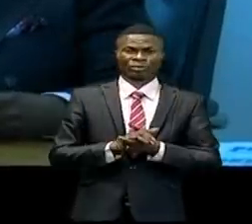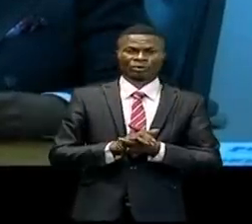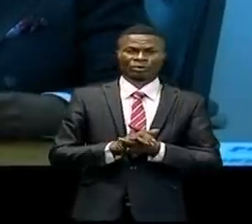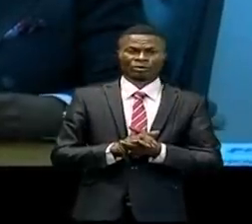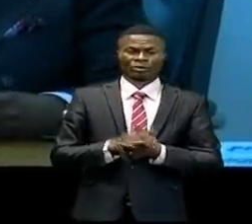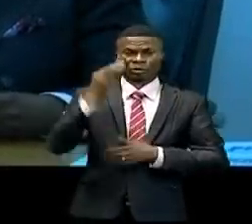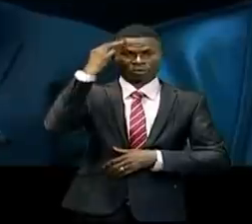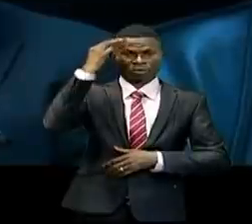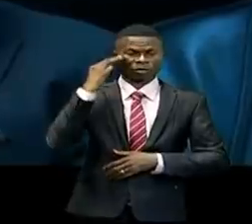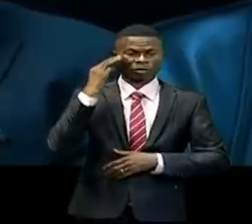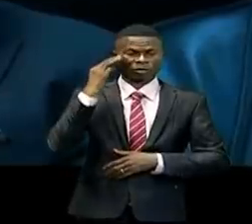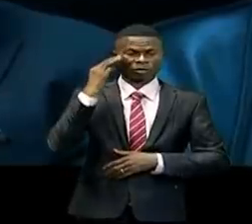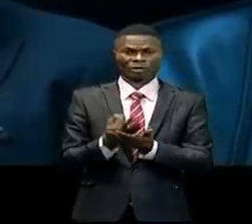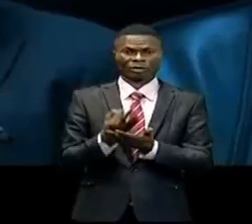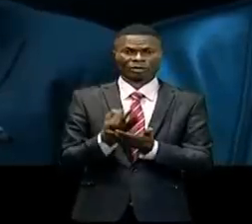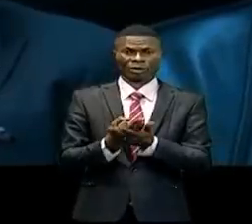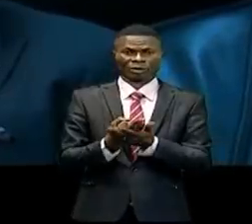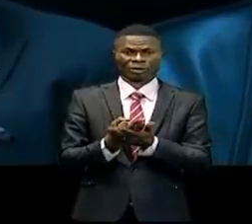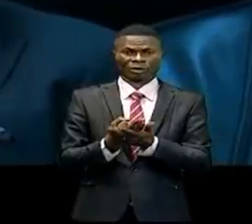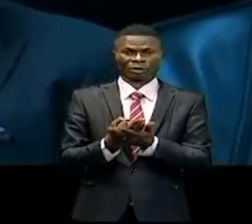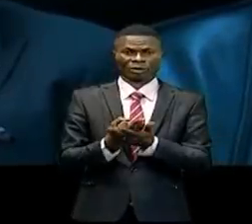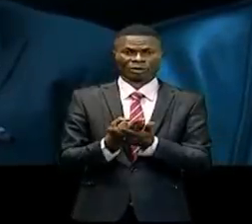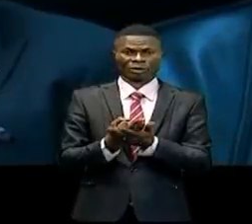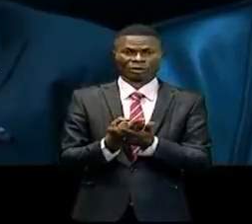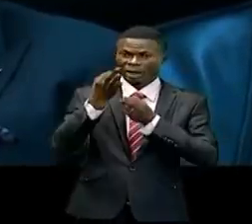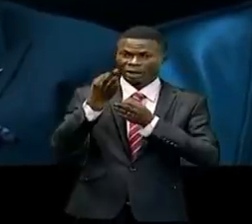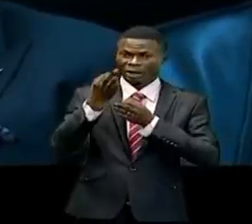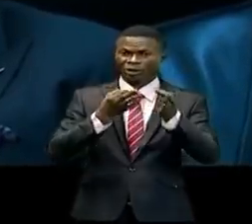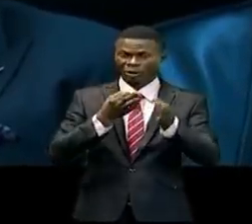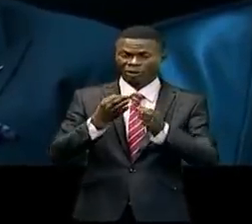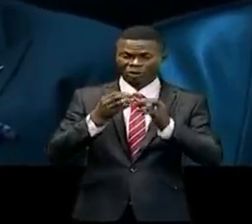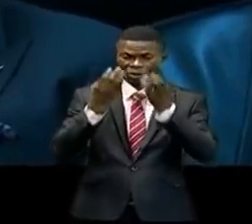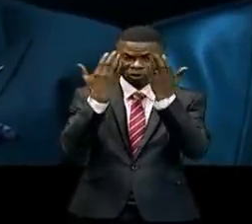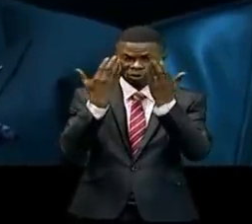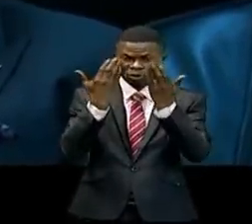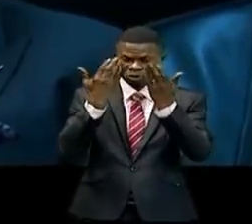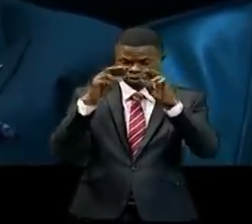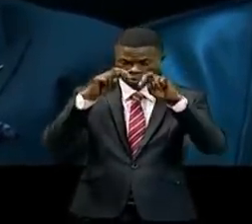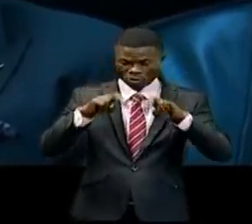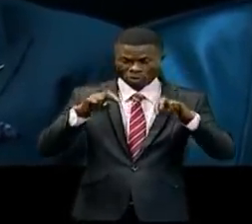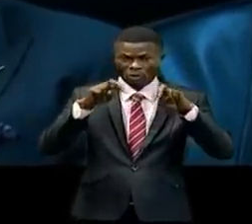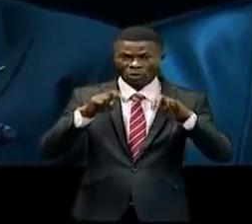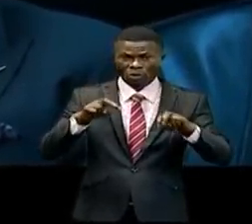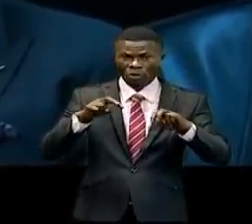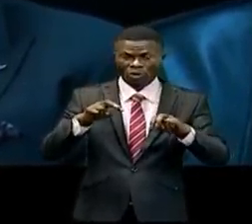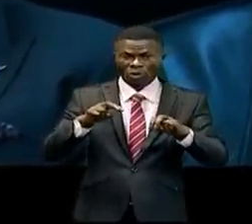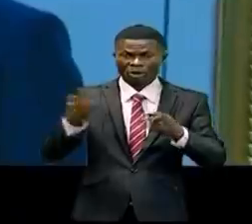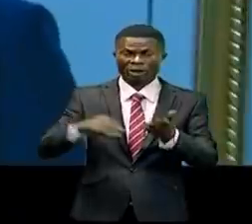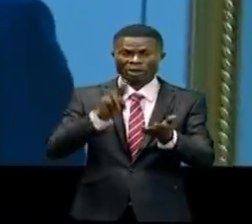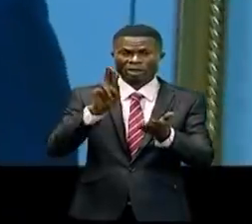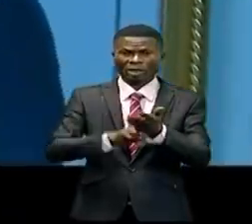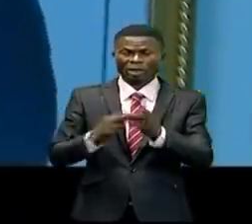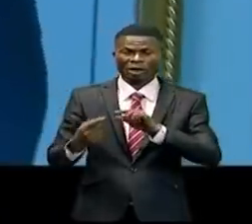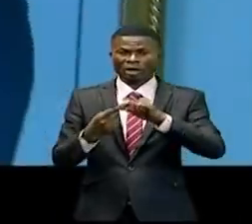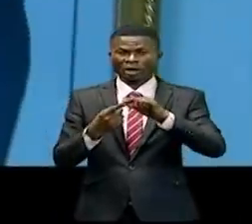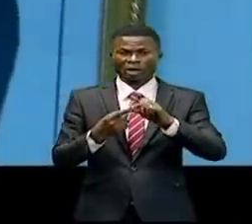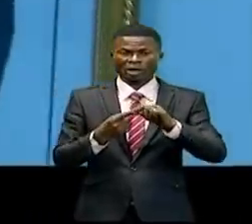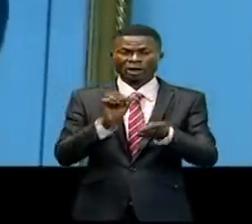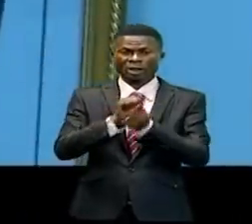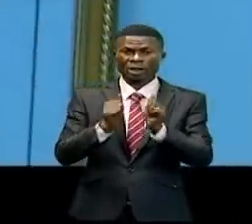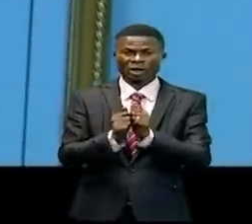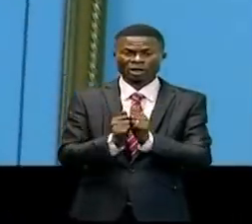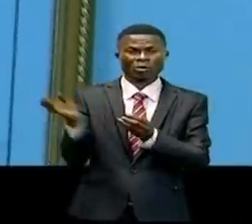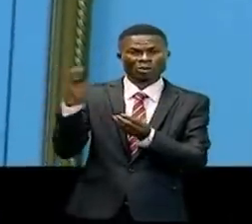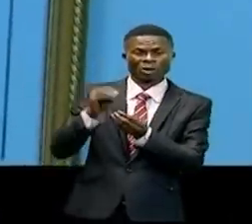Le ministre des Finances a précisé qu'une étude réalisée sur l'impôt spécial sur le profit